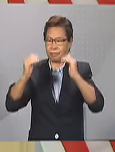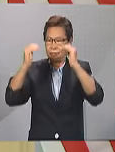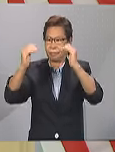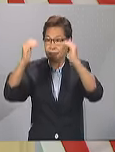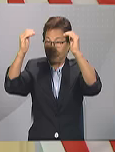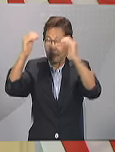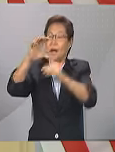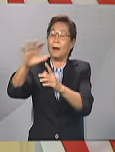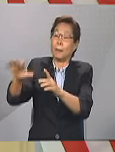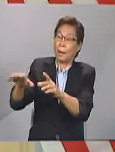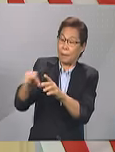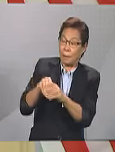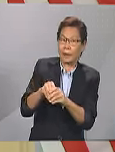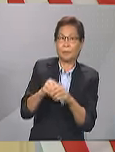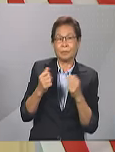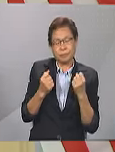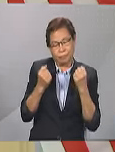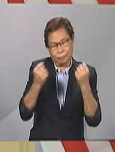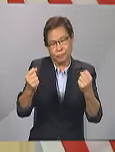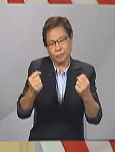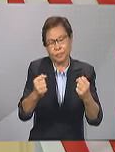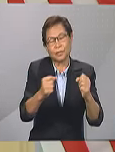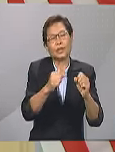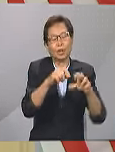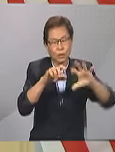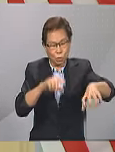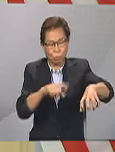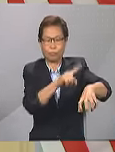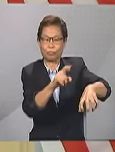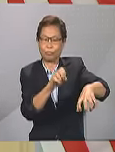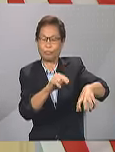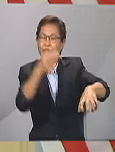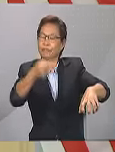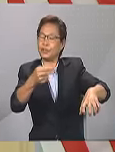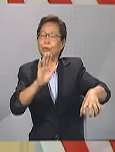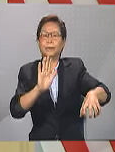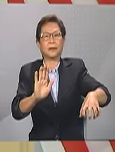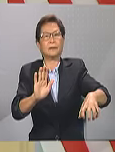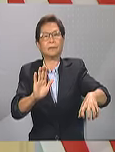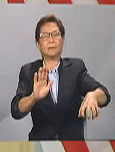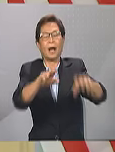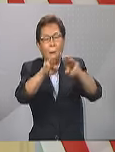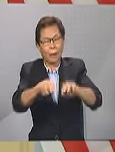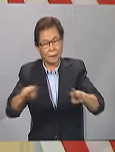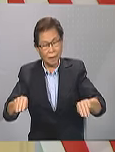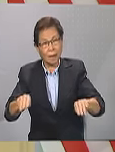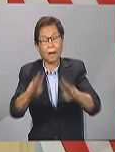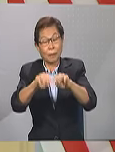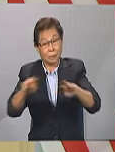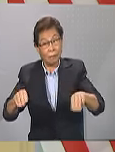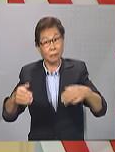melibatkan perjalanan ke John hijau saja Hai pelajar yang terlibat